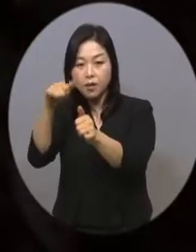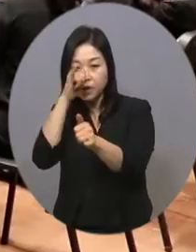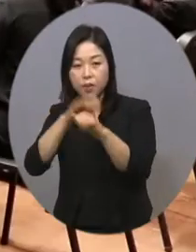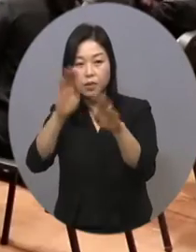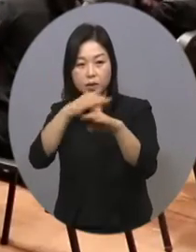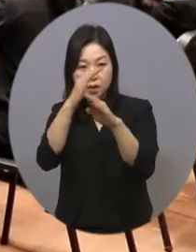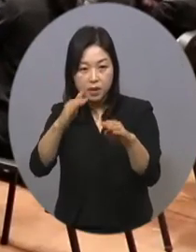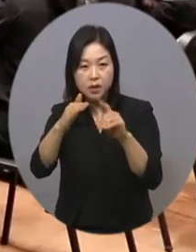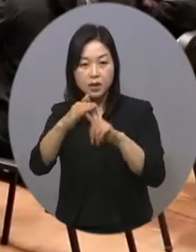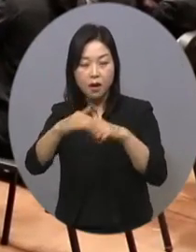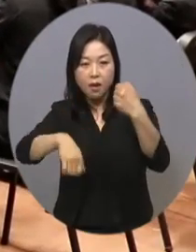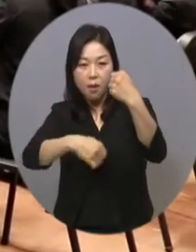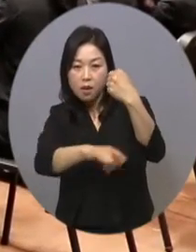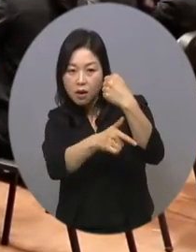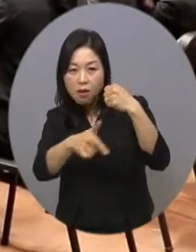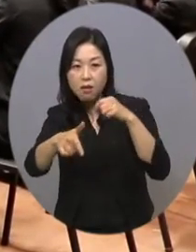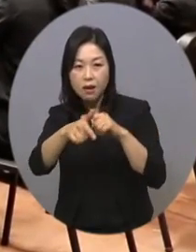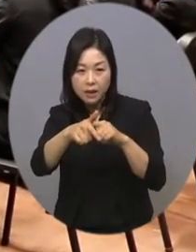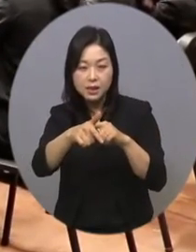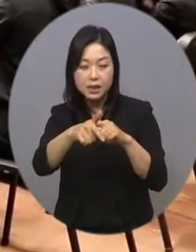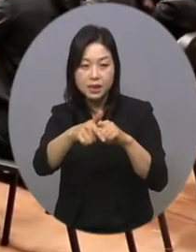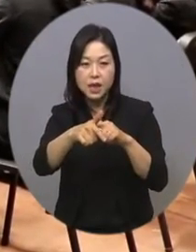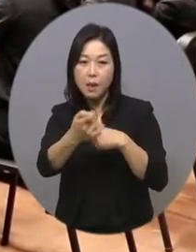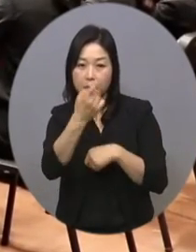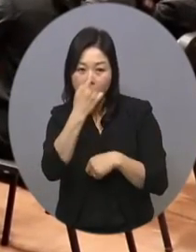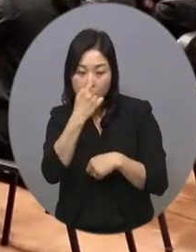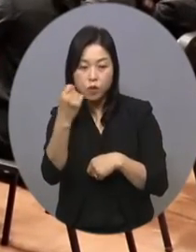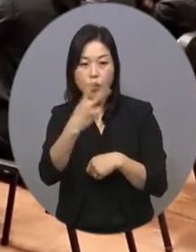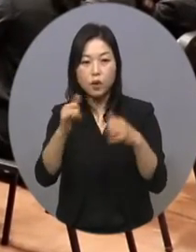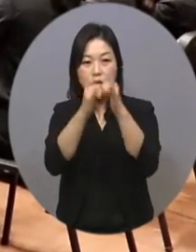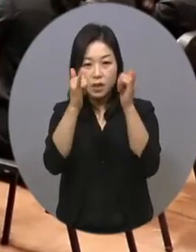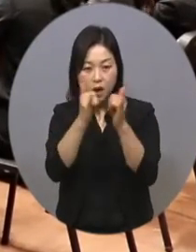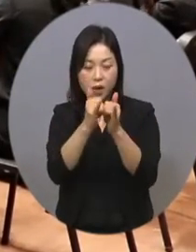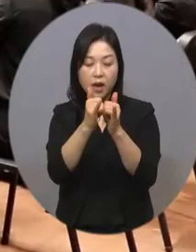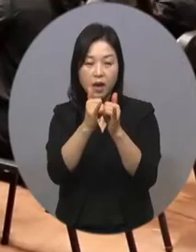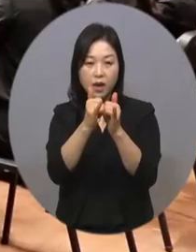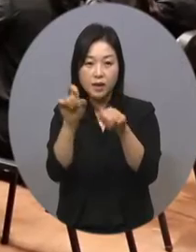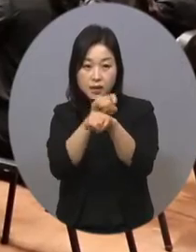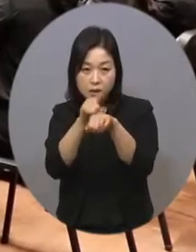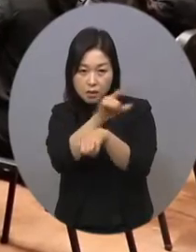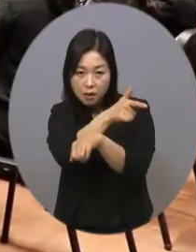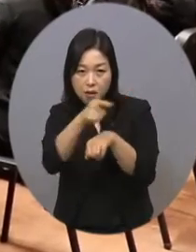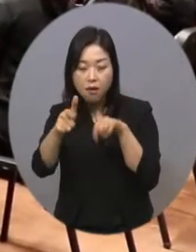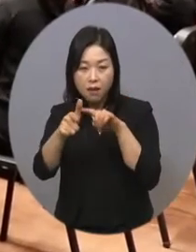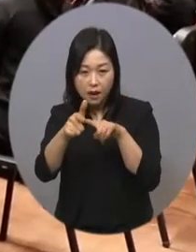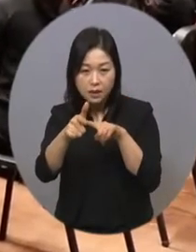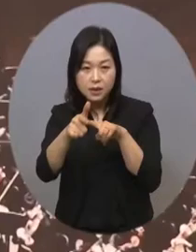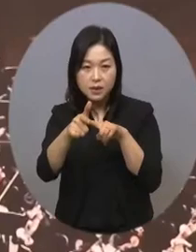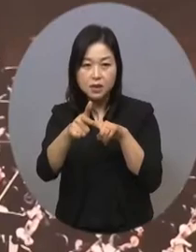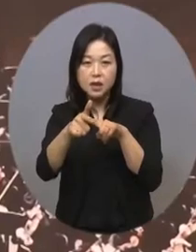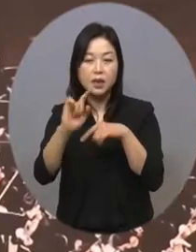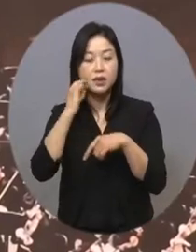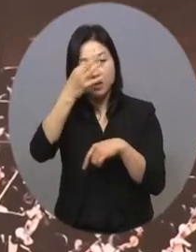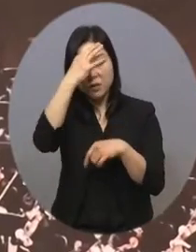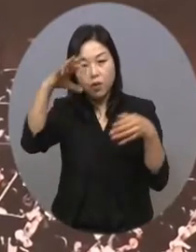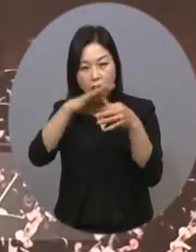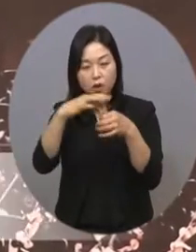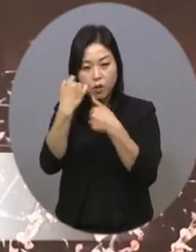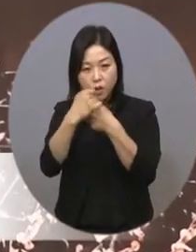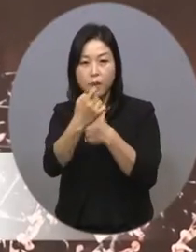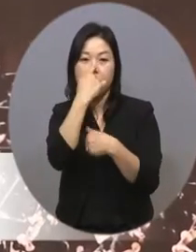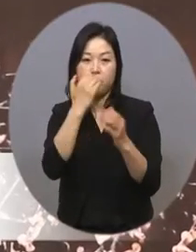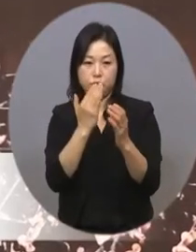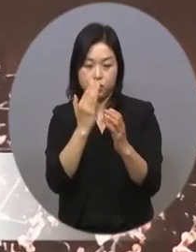능력 습득은 물론 사회성 등 전인적 예술 교육을 받고 있습니다.